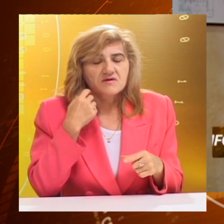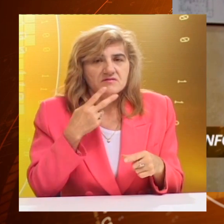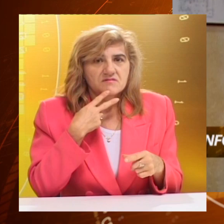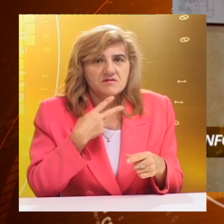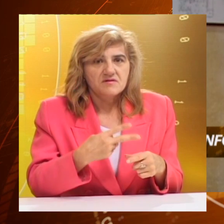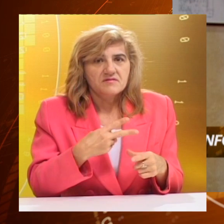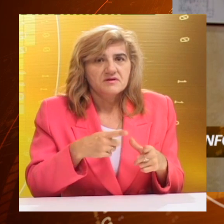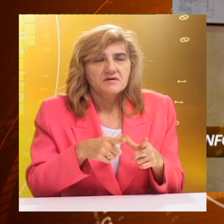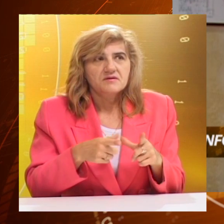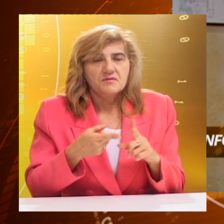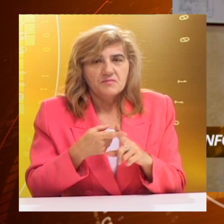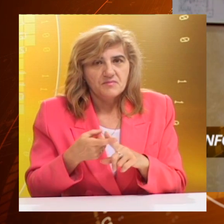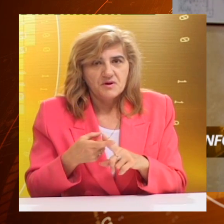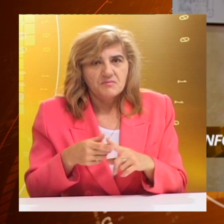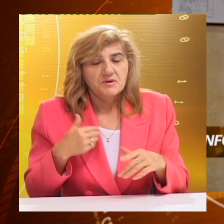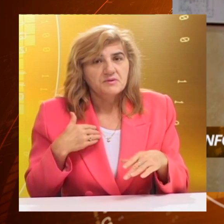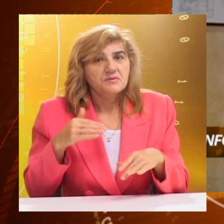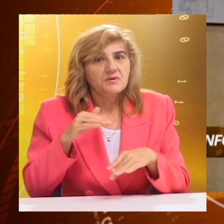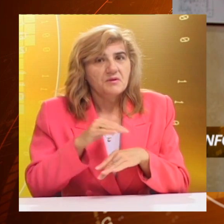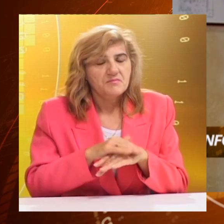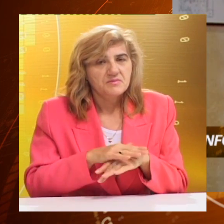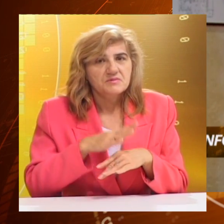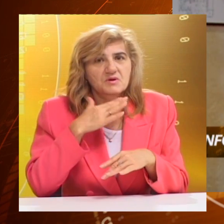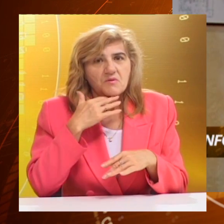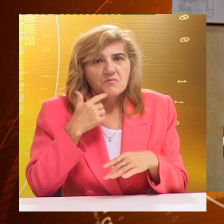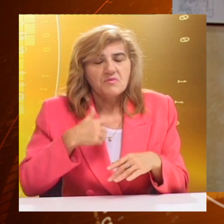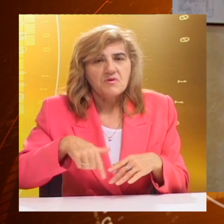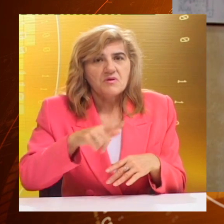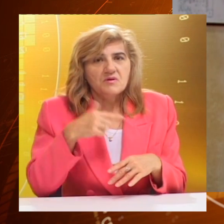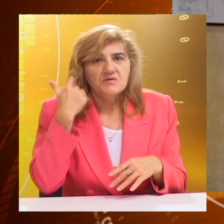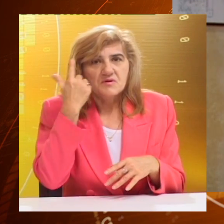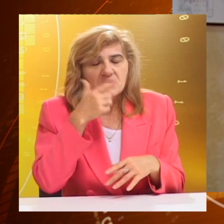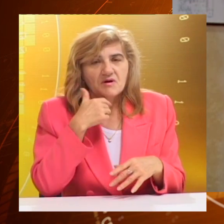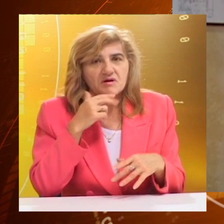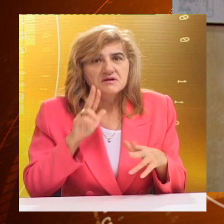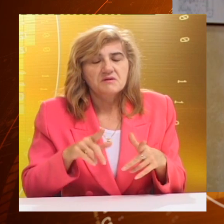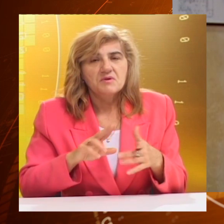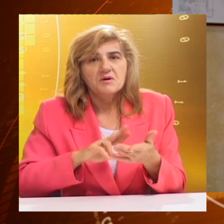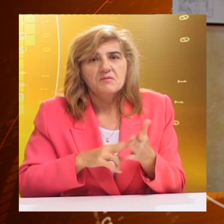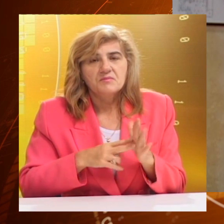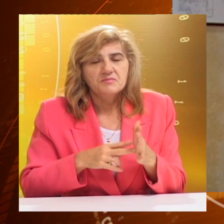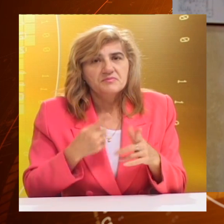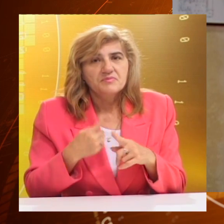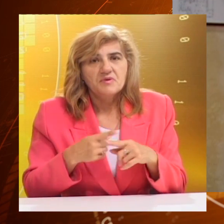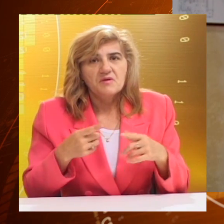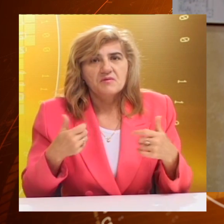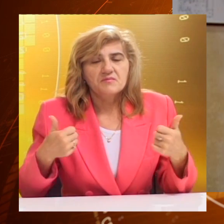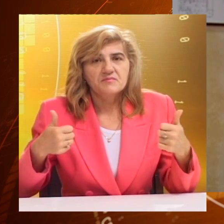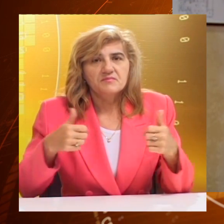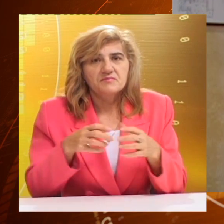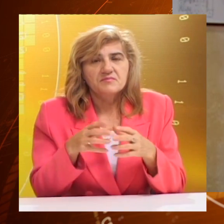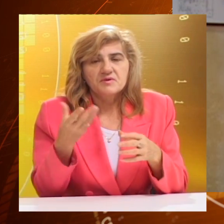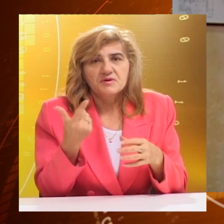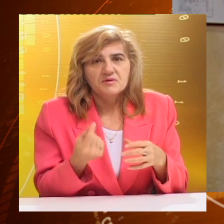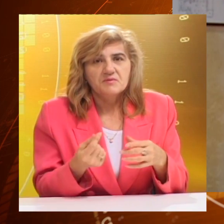u pitanju statusne promjene, primetili smo da sve više pravnih lica imaju promjene spajanja, pripajanja,